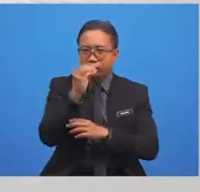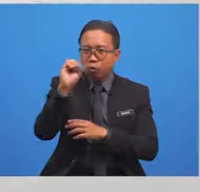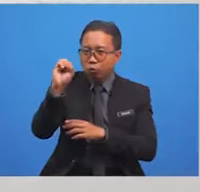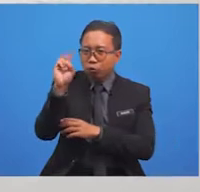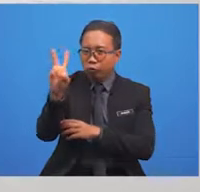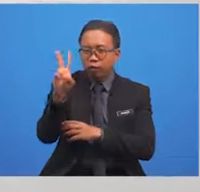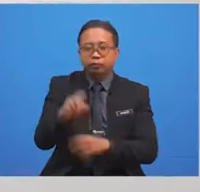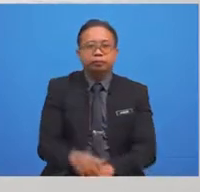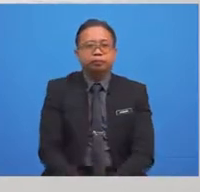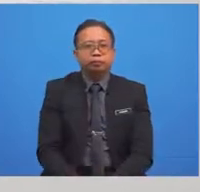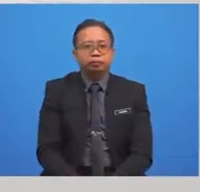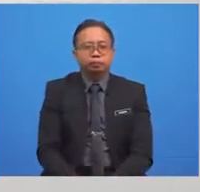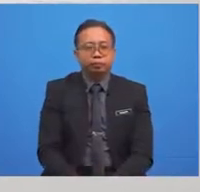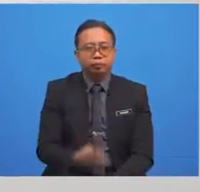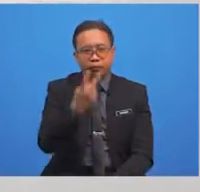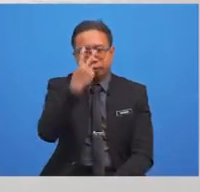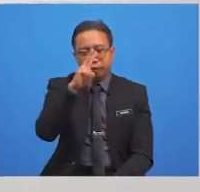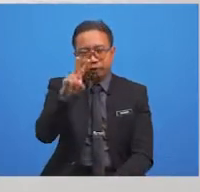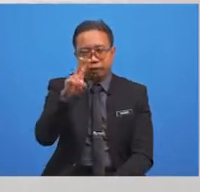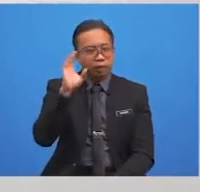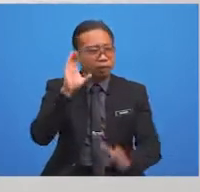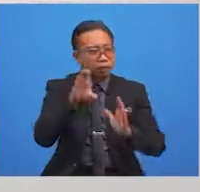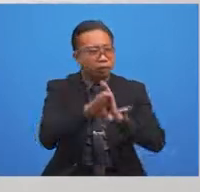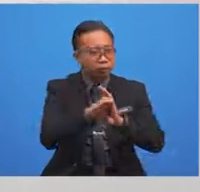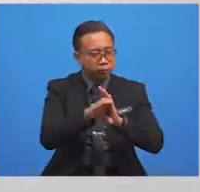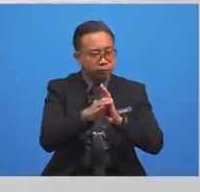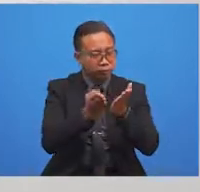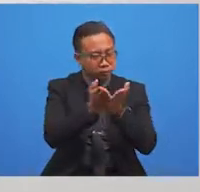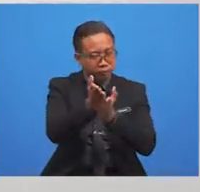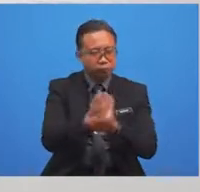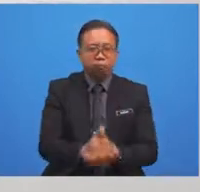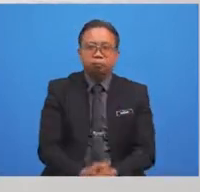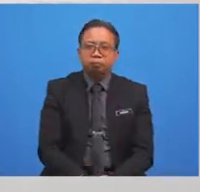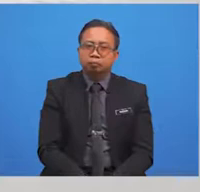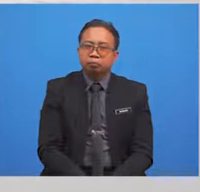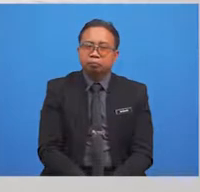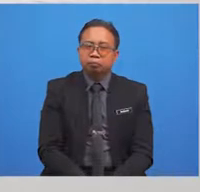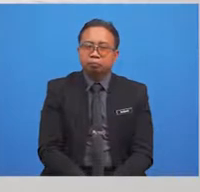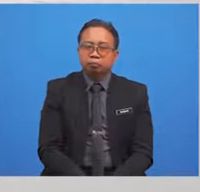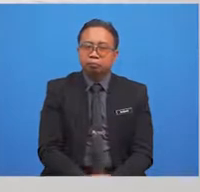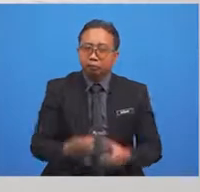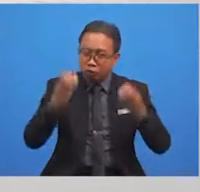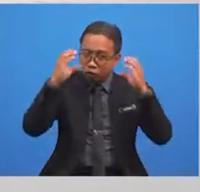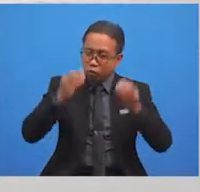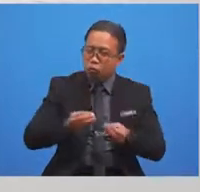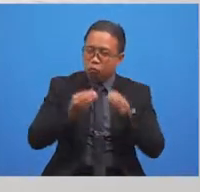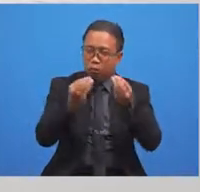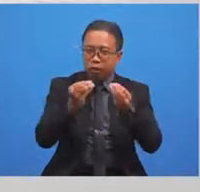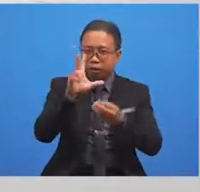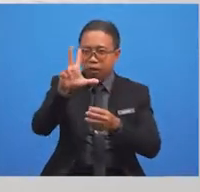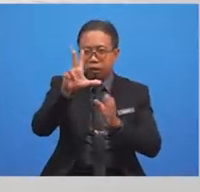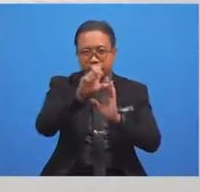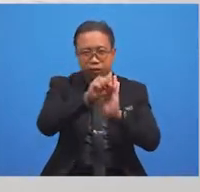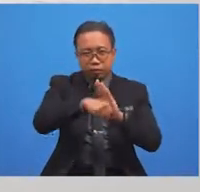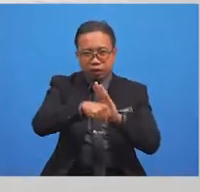omnivore. Kita lihat gambar yang berikutnya. Cikgu beri masa 3